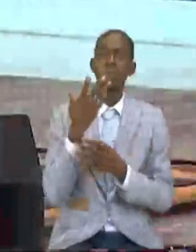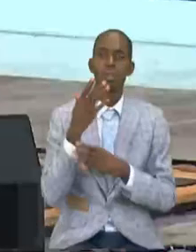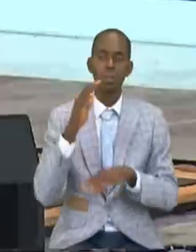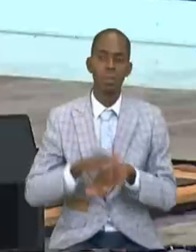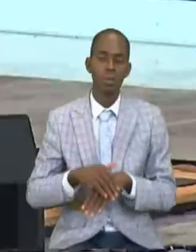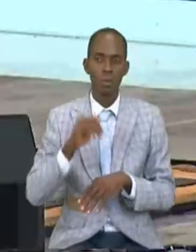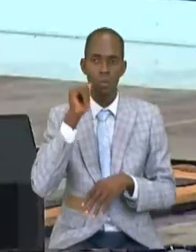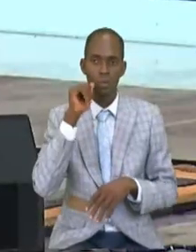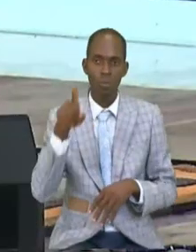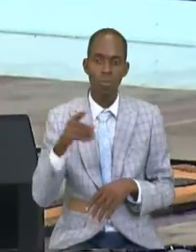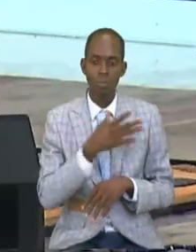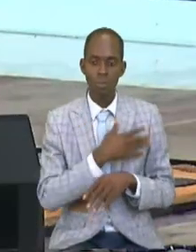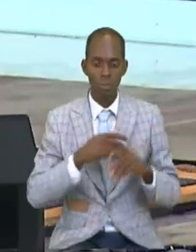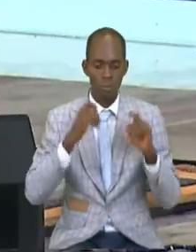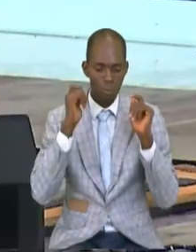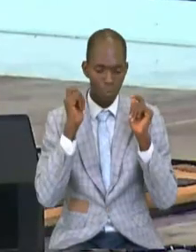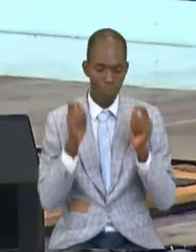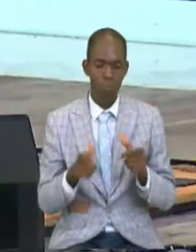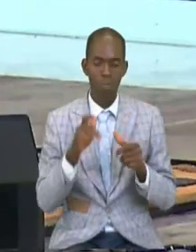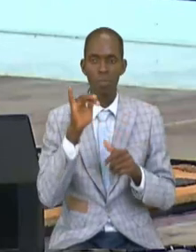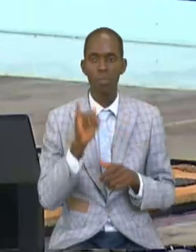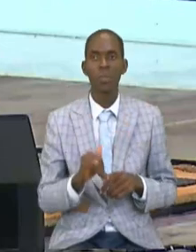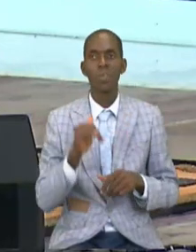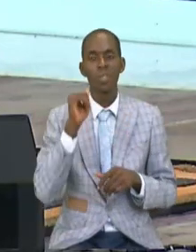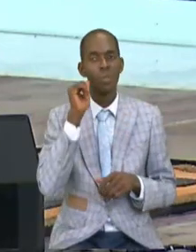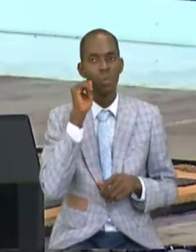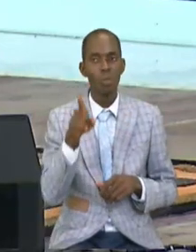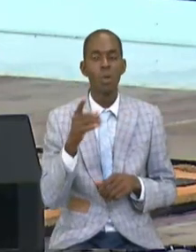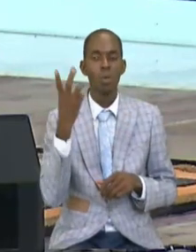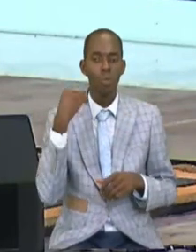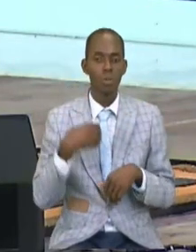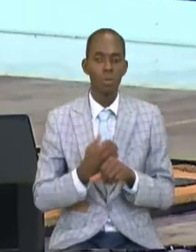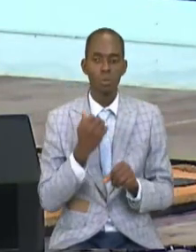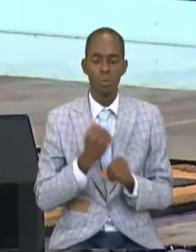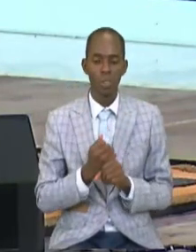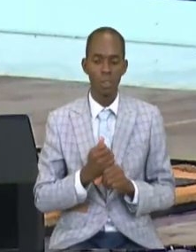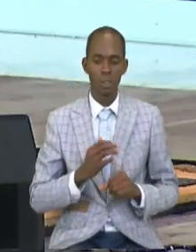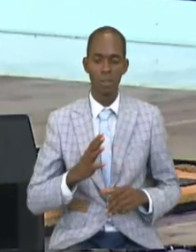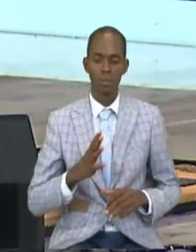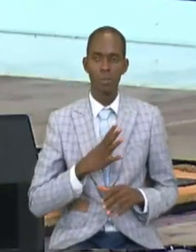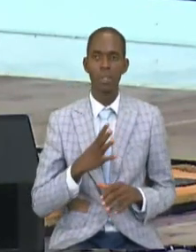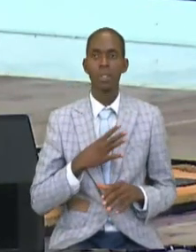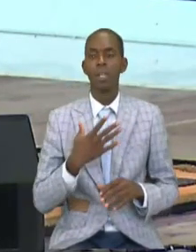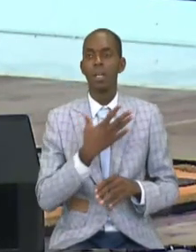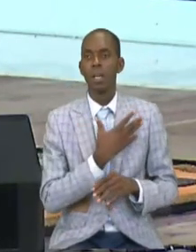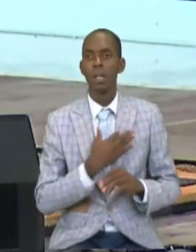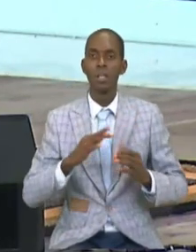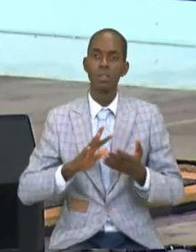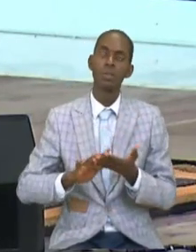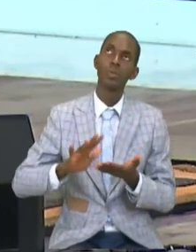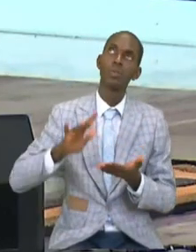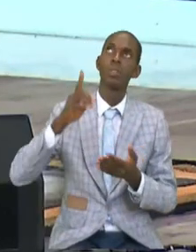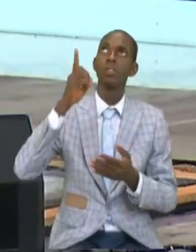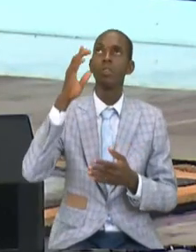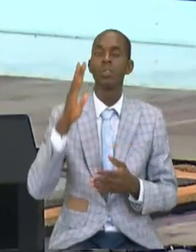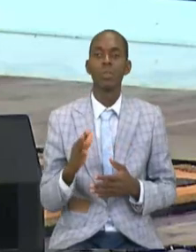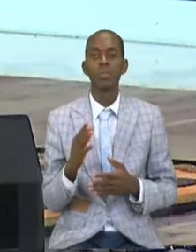les mains. À l'instant, elle se redressa et glorifia